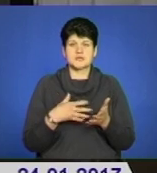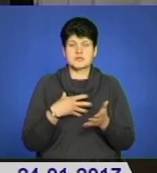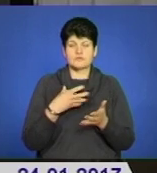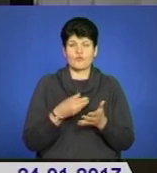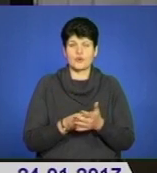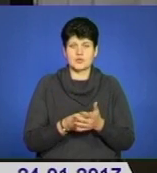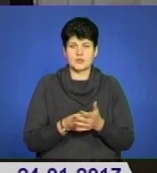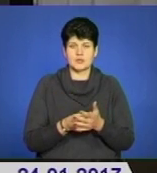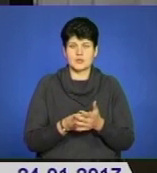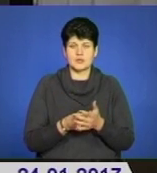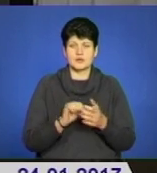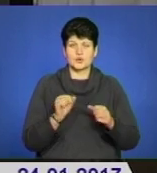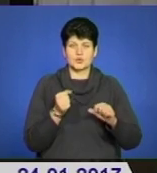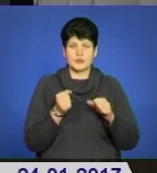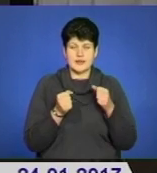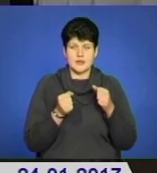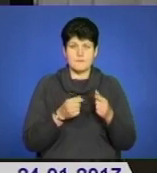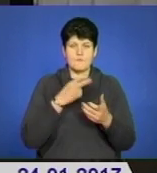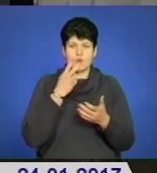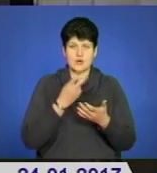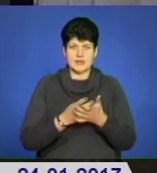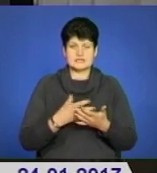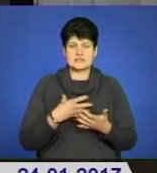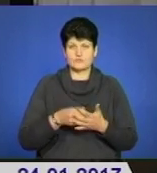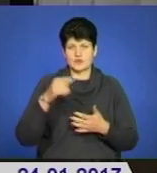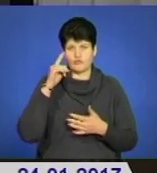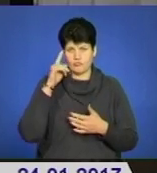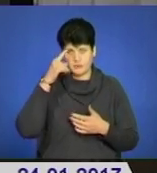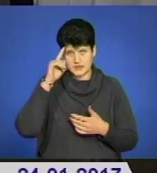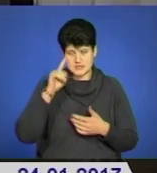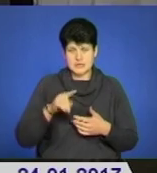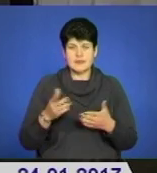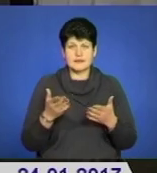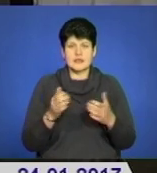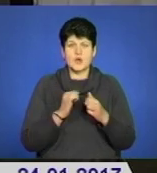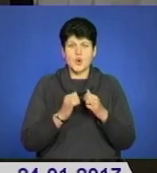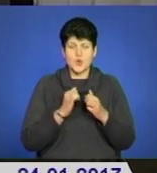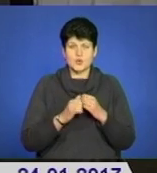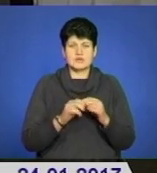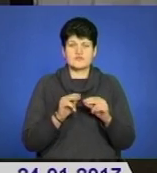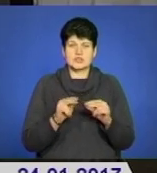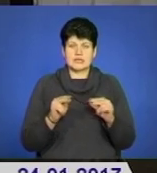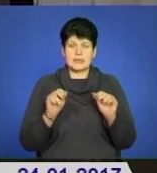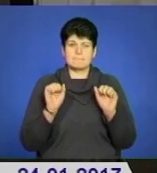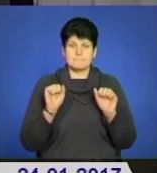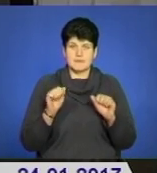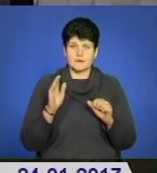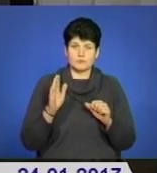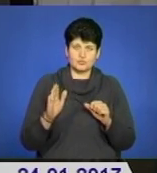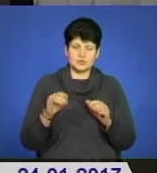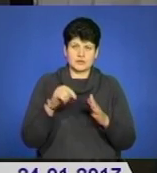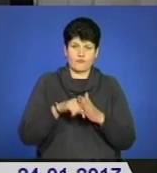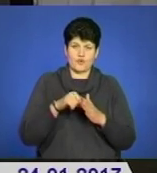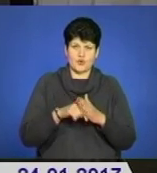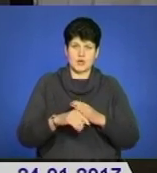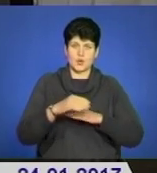своїм колегам показували свої вміння, знання, де кожен із вчителів міг побути у ролі учня